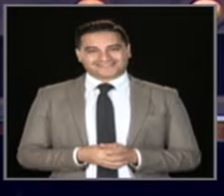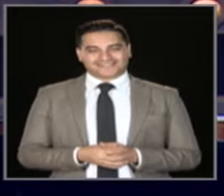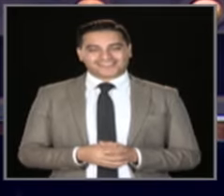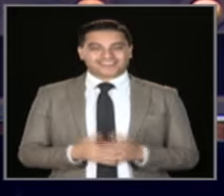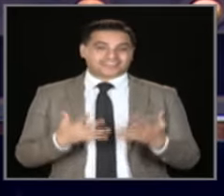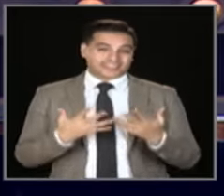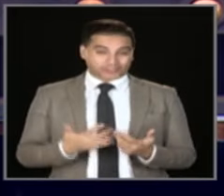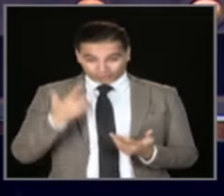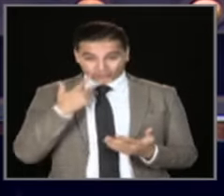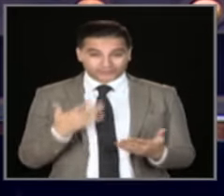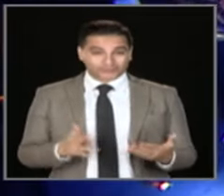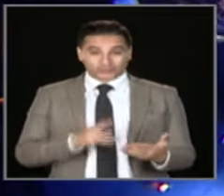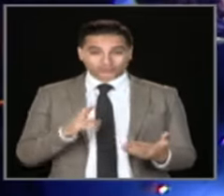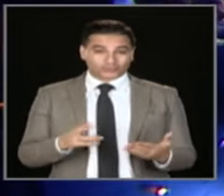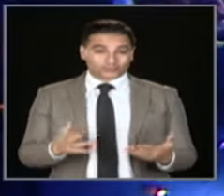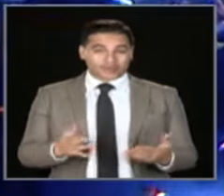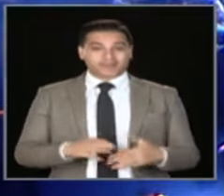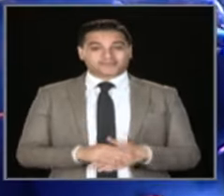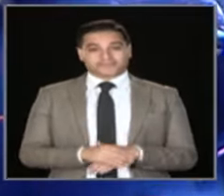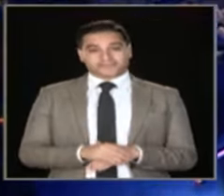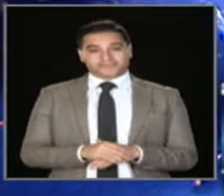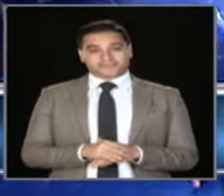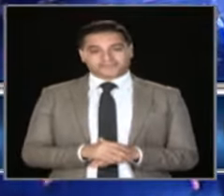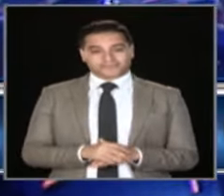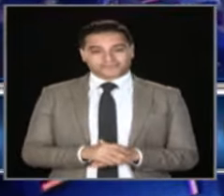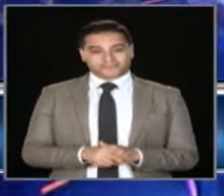قدرات ذهنية. والسؤال هو